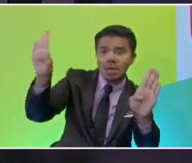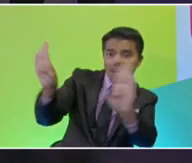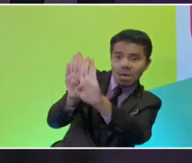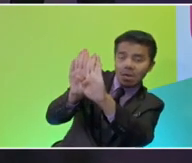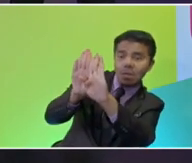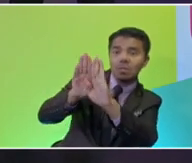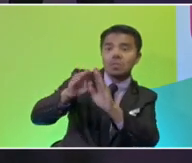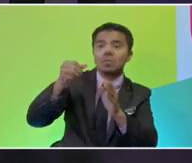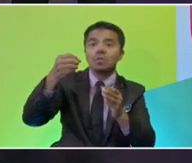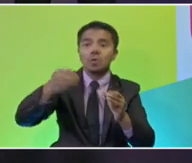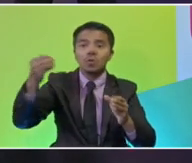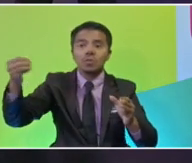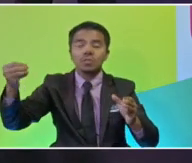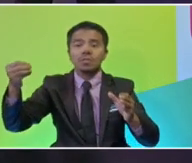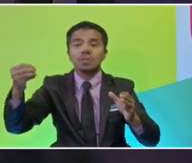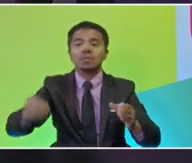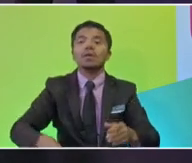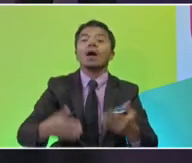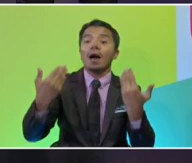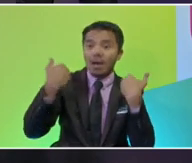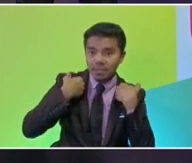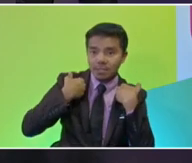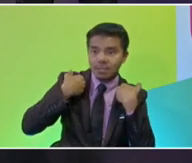objek bayang-bayang terbentuk